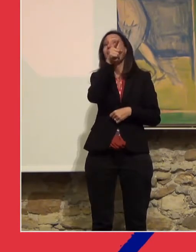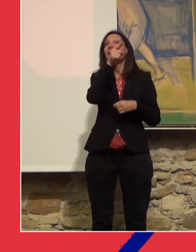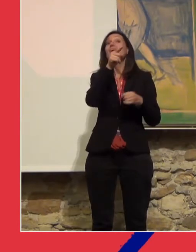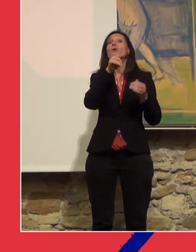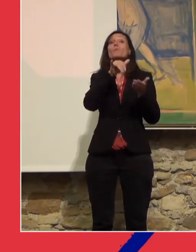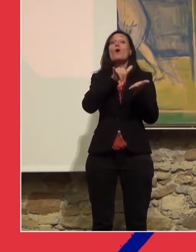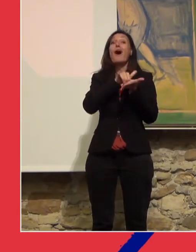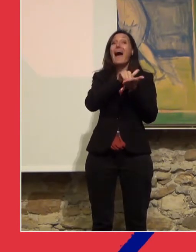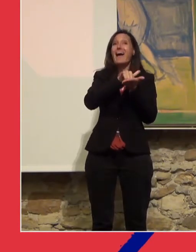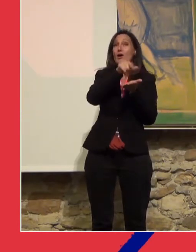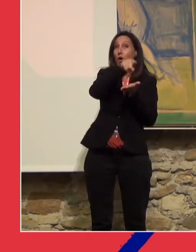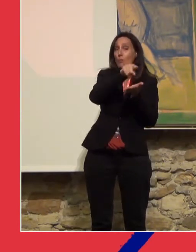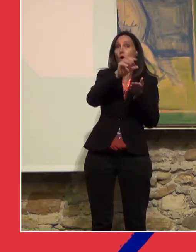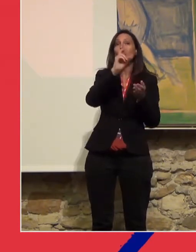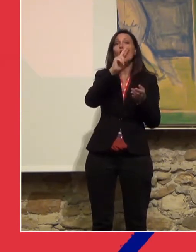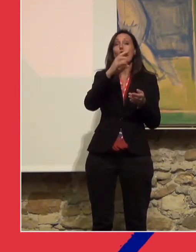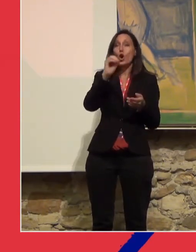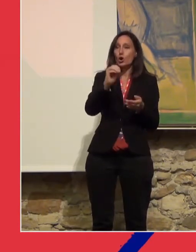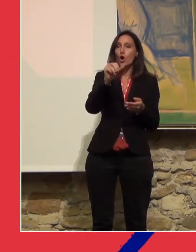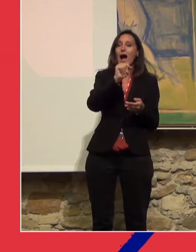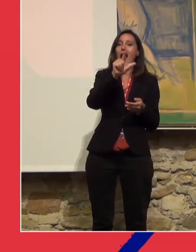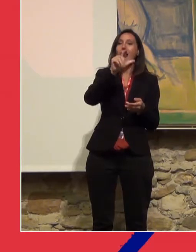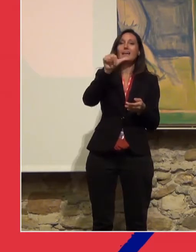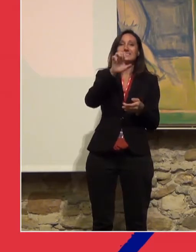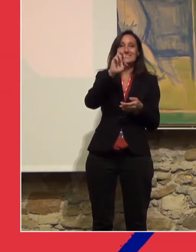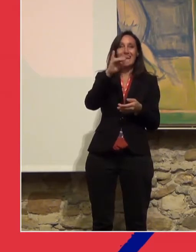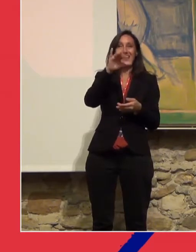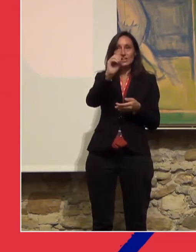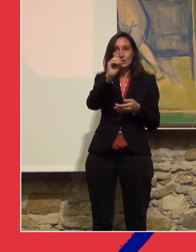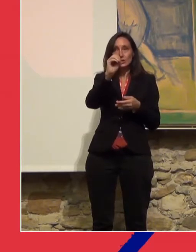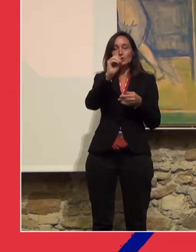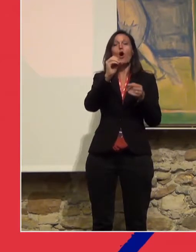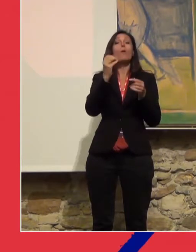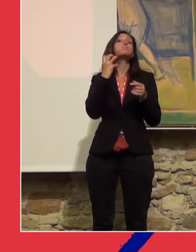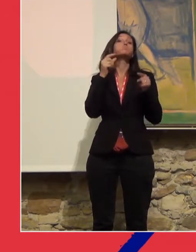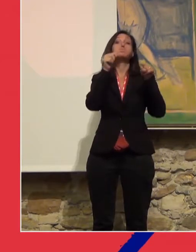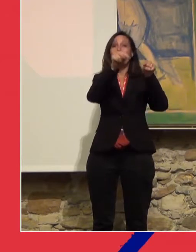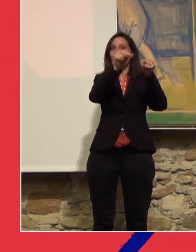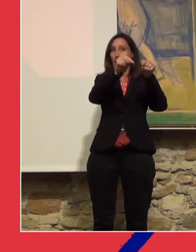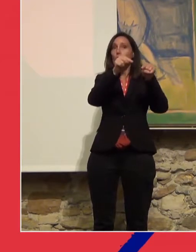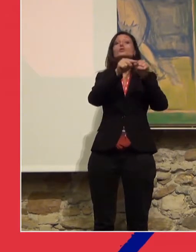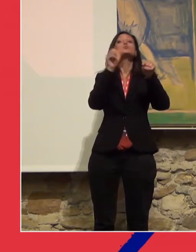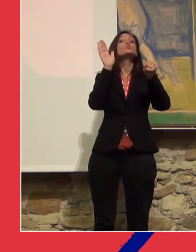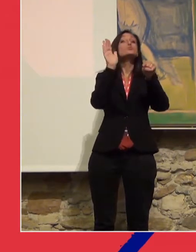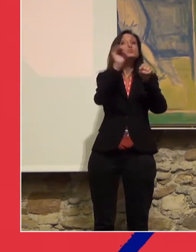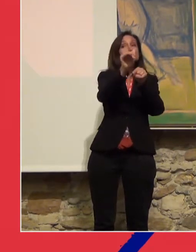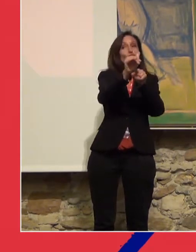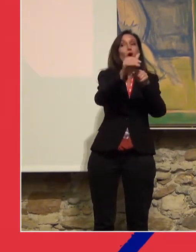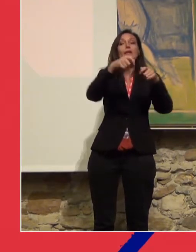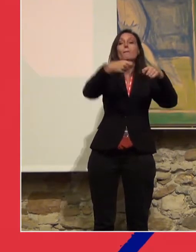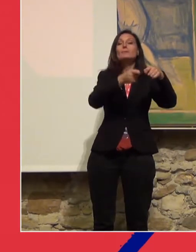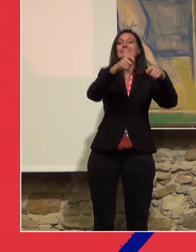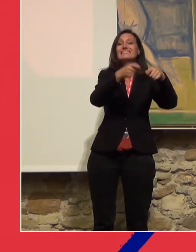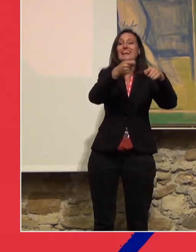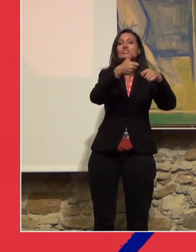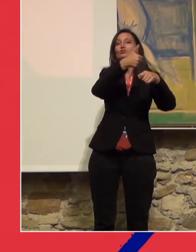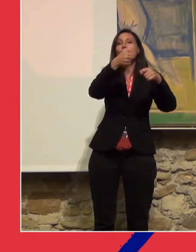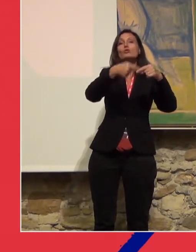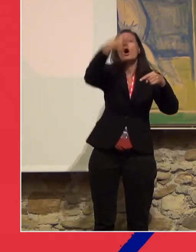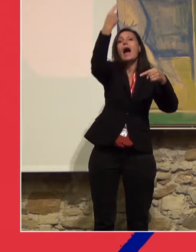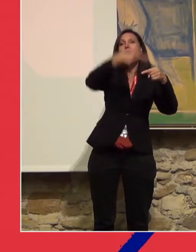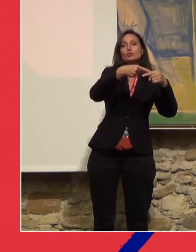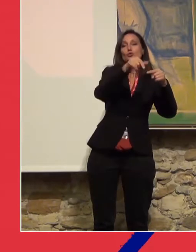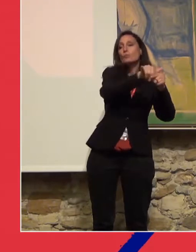Bergamo, tutti i giorni si staccavano 100 biglietti per Wuhan. Altrettanti passeggeri giungevano a